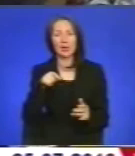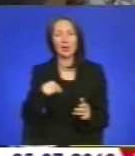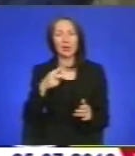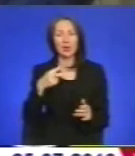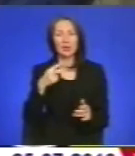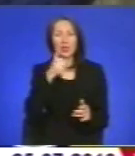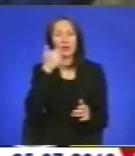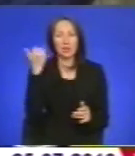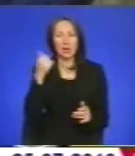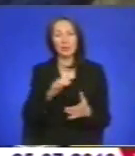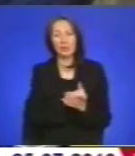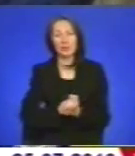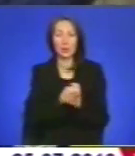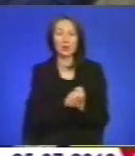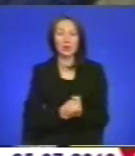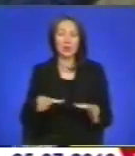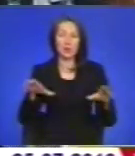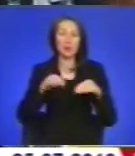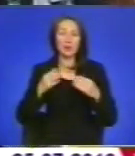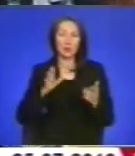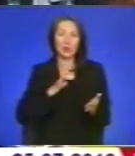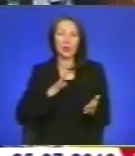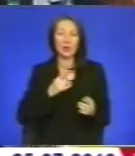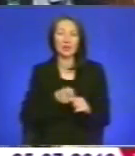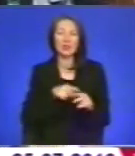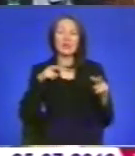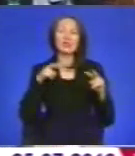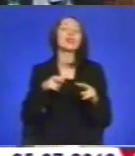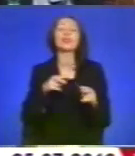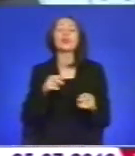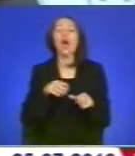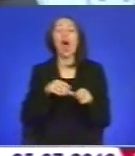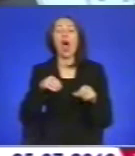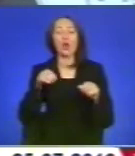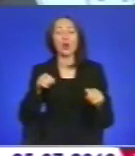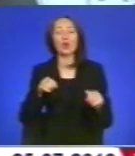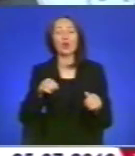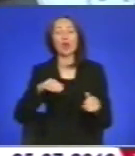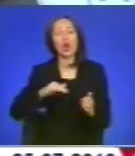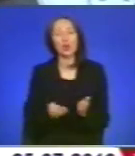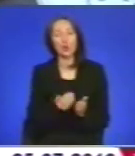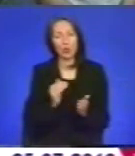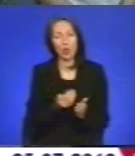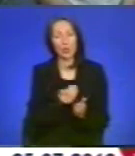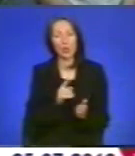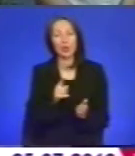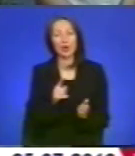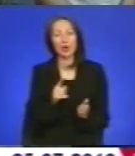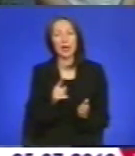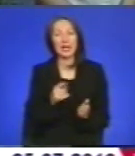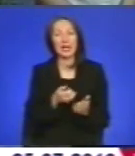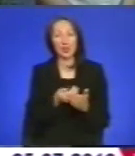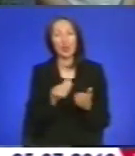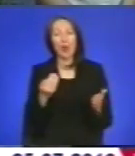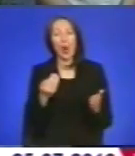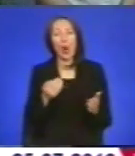це свідчать археологічні розкопки. Також є докази про популярність християнства ще до офіційного прийняття. В Черняхівській